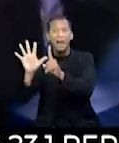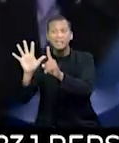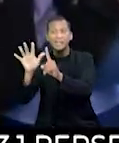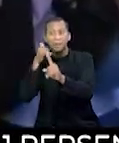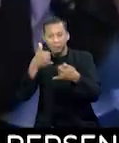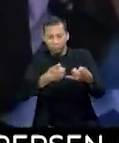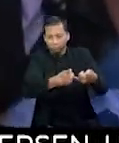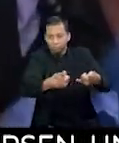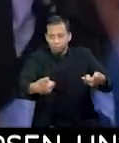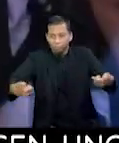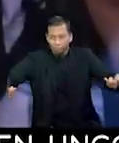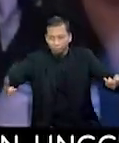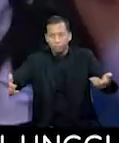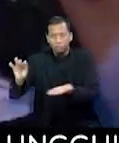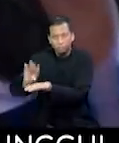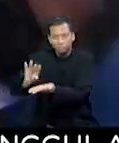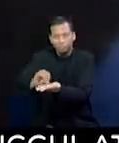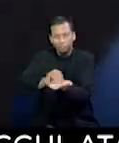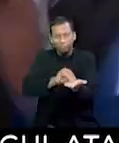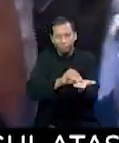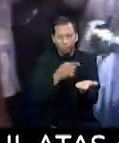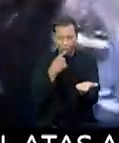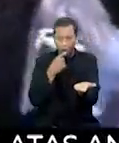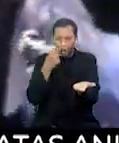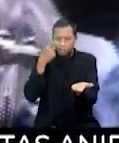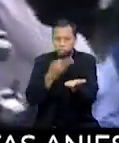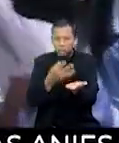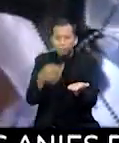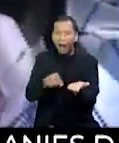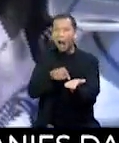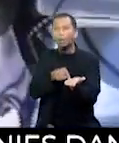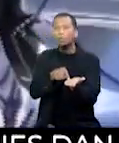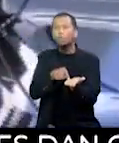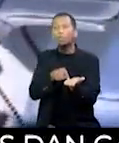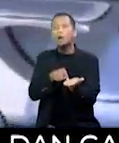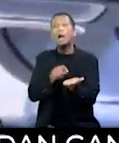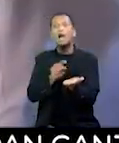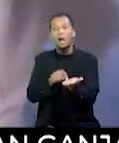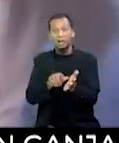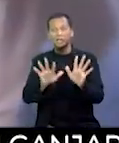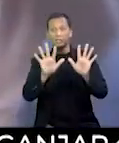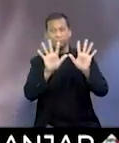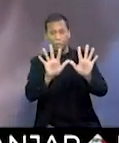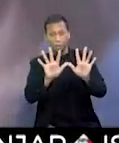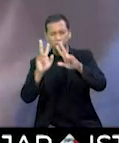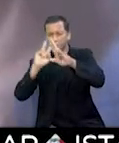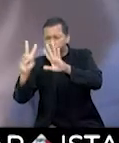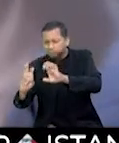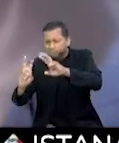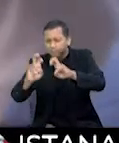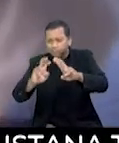waktu kejadian. Dari 15 telepon seluler tersebut, 10 telepon seluler telah dianalisa dan diperiksa oleh Komnas